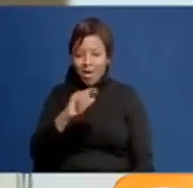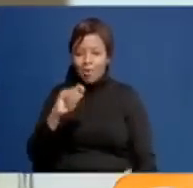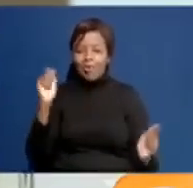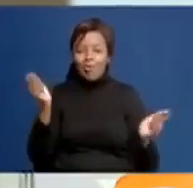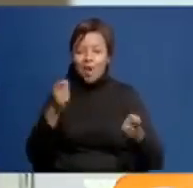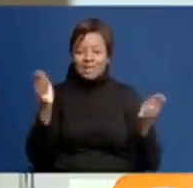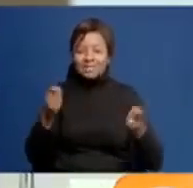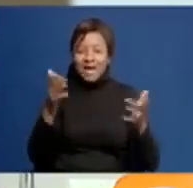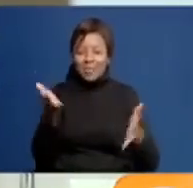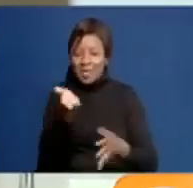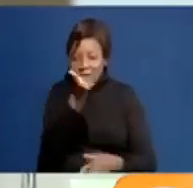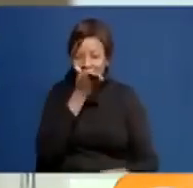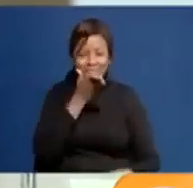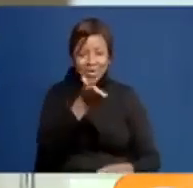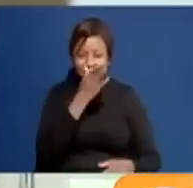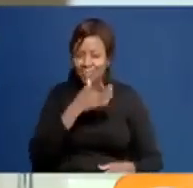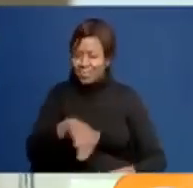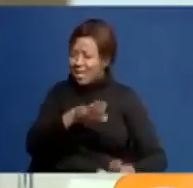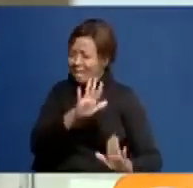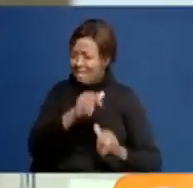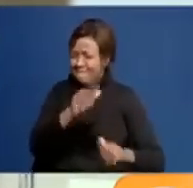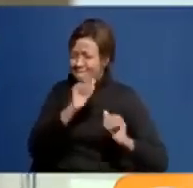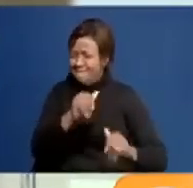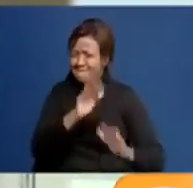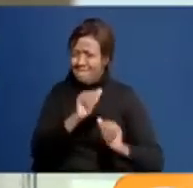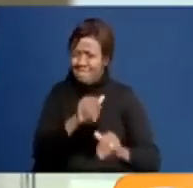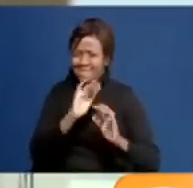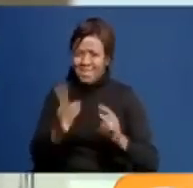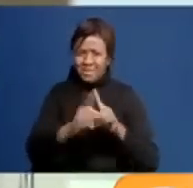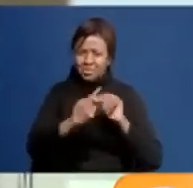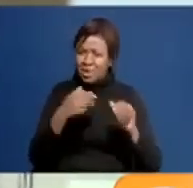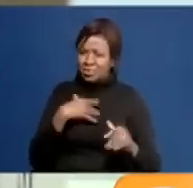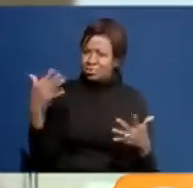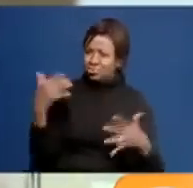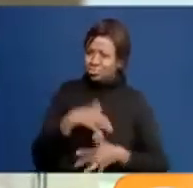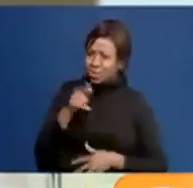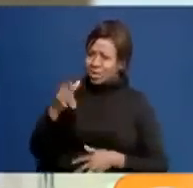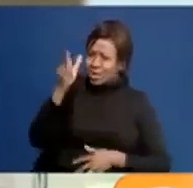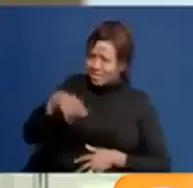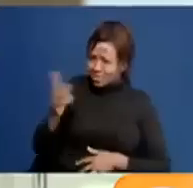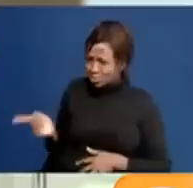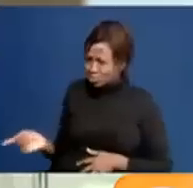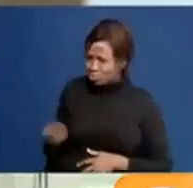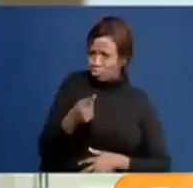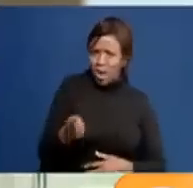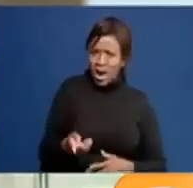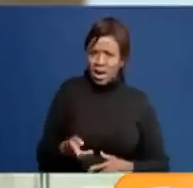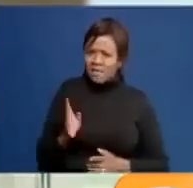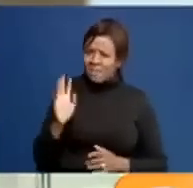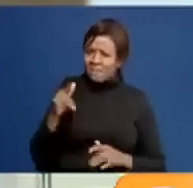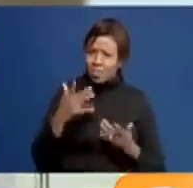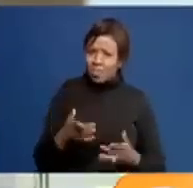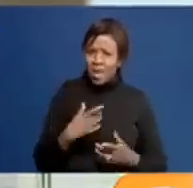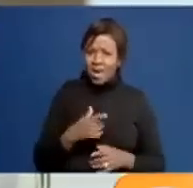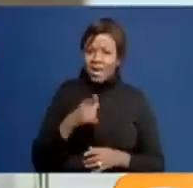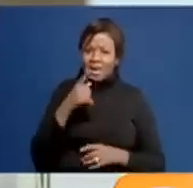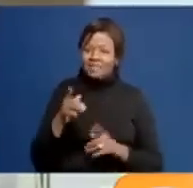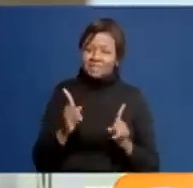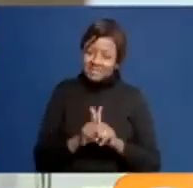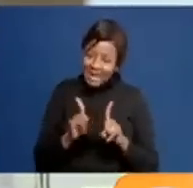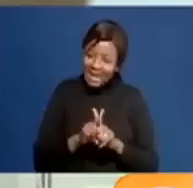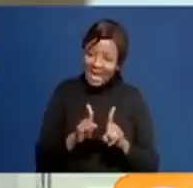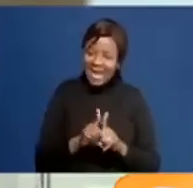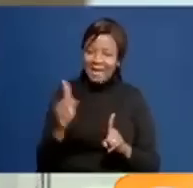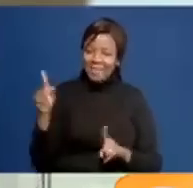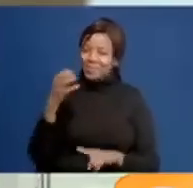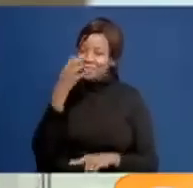Western wanakimbia kama kitu ingine. Unaweza hapa, unaweza shangaa huyu ni mtu alipita hapa. Wewe ulipita kwa sisi kama